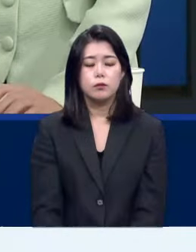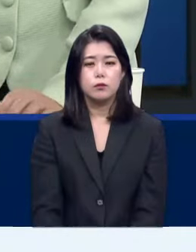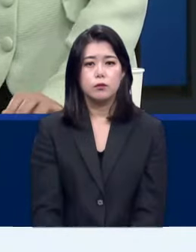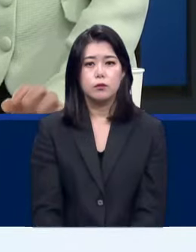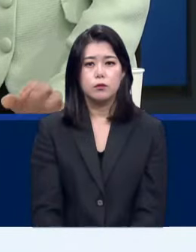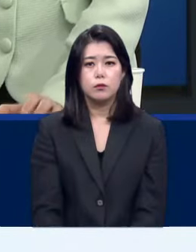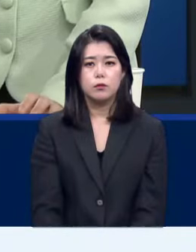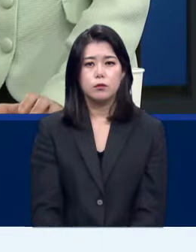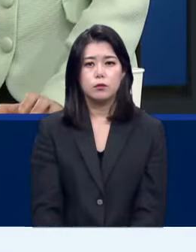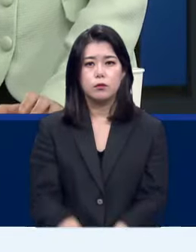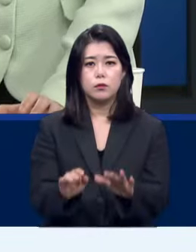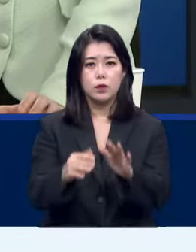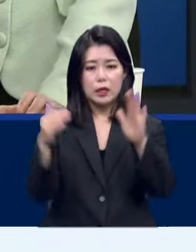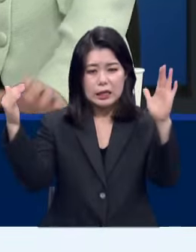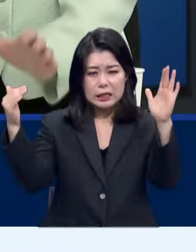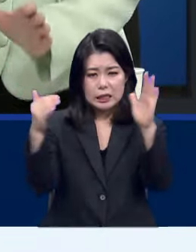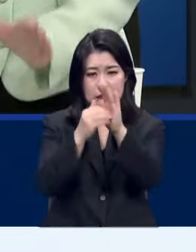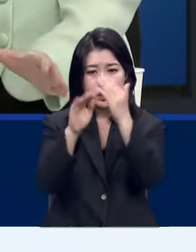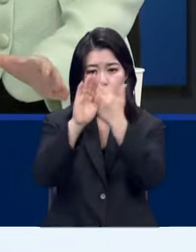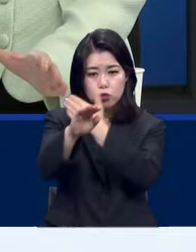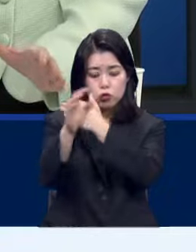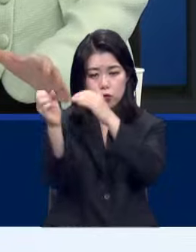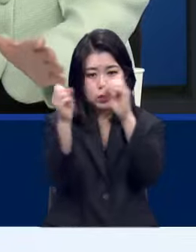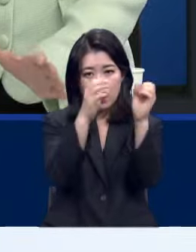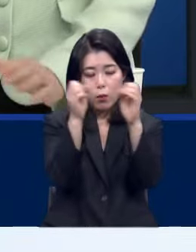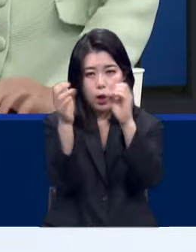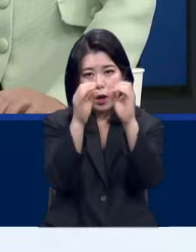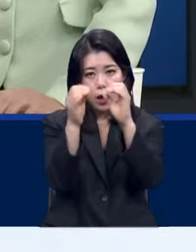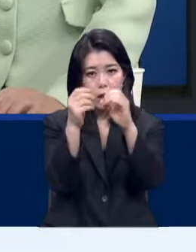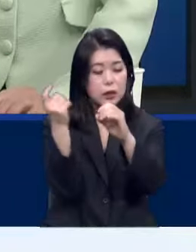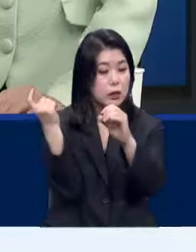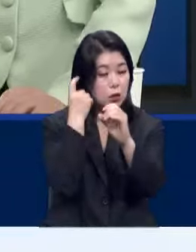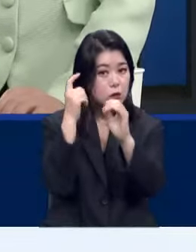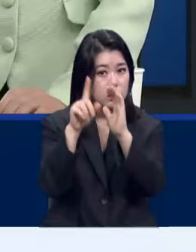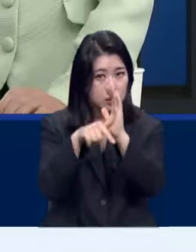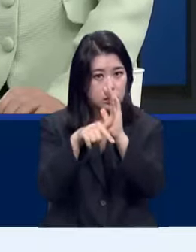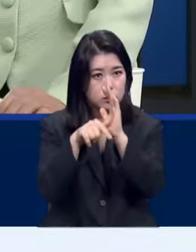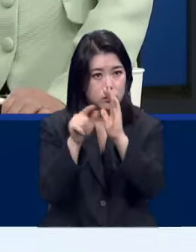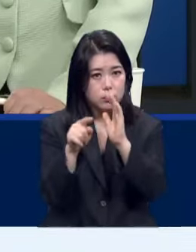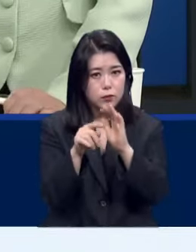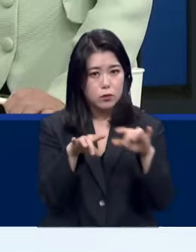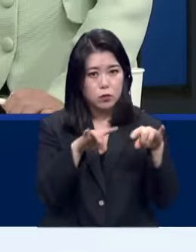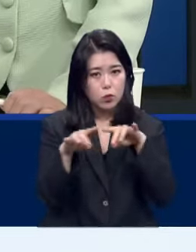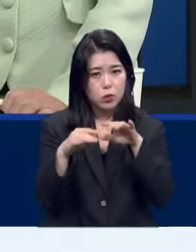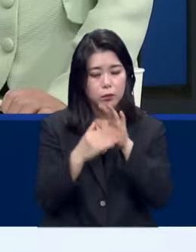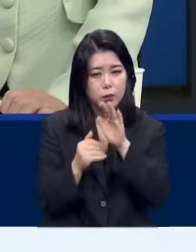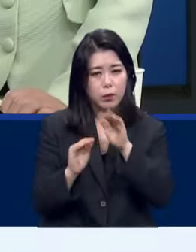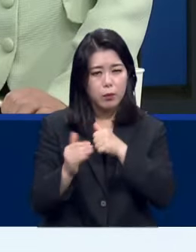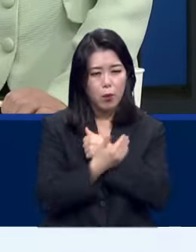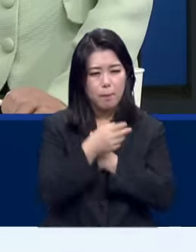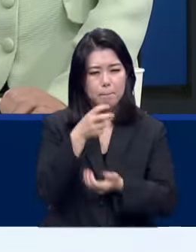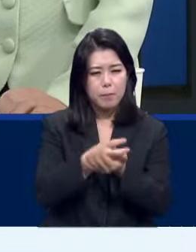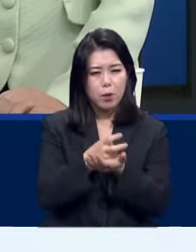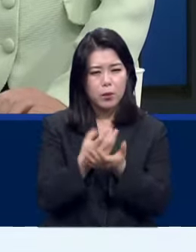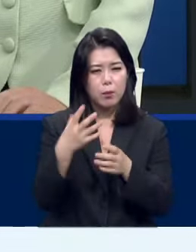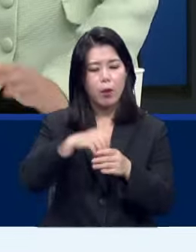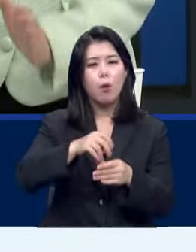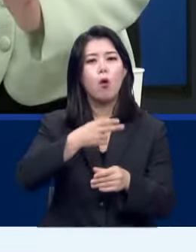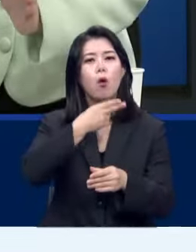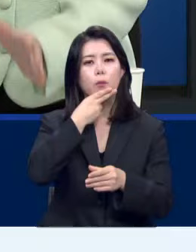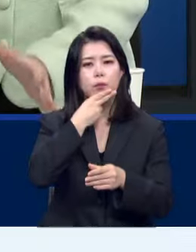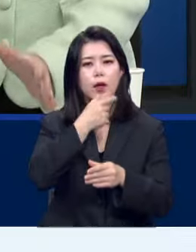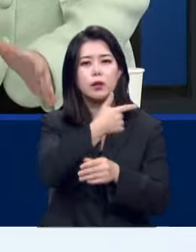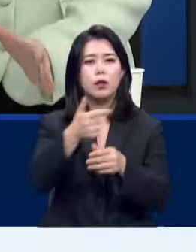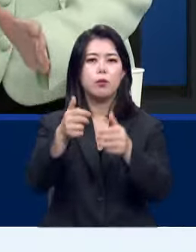그러니까 이미 종료가 된 타인간의 대화를 녹음하거나 청취 했을 때는 똥신 비민 보호법이 적용되지 않는다는 취지의 대법원 판례가